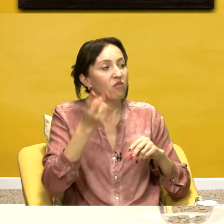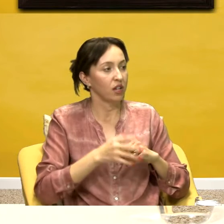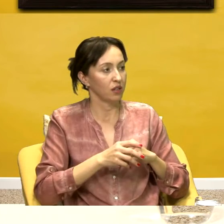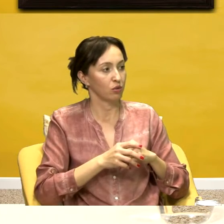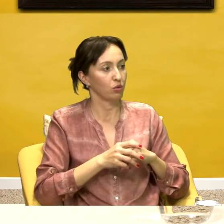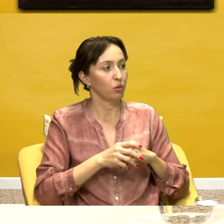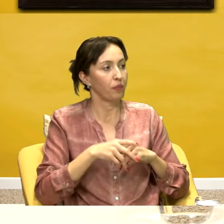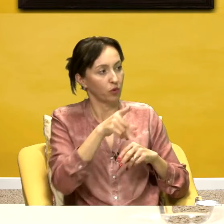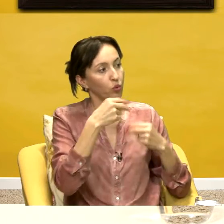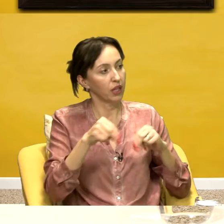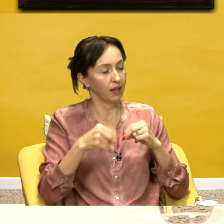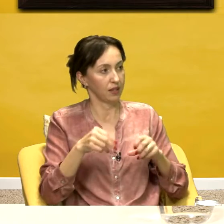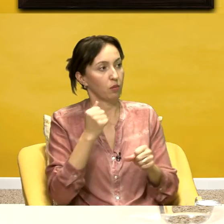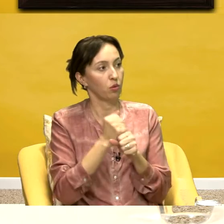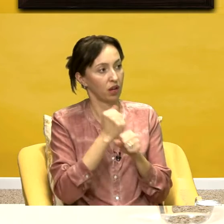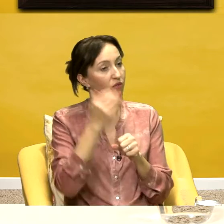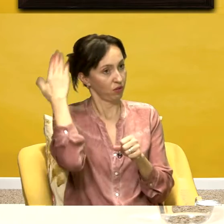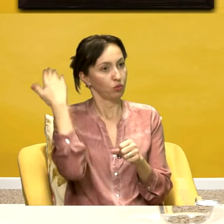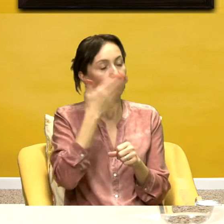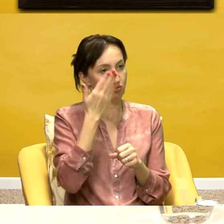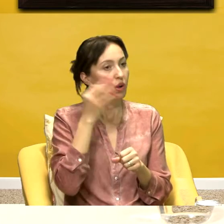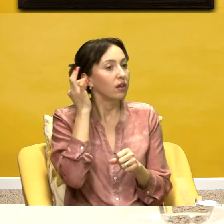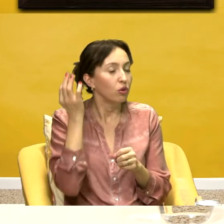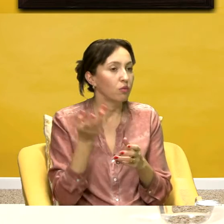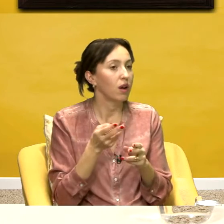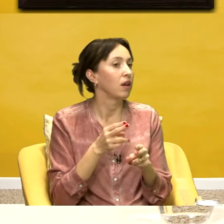normală. Cât de greu i-a fost ei?